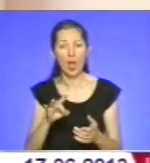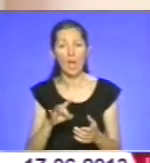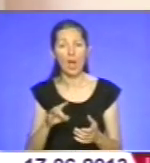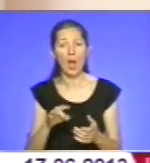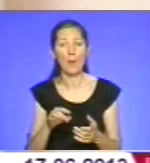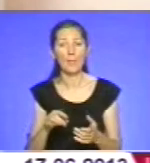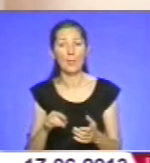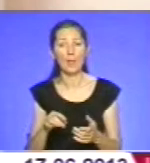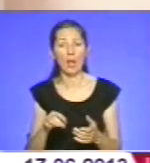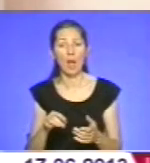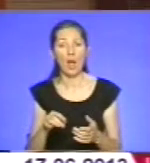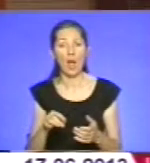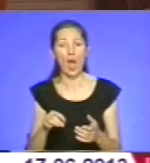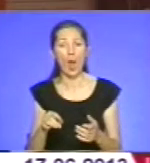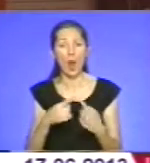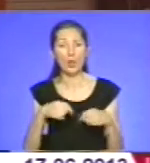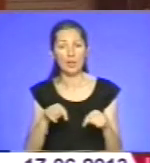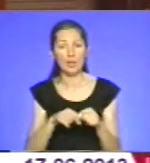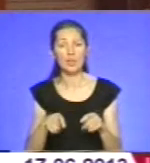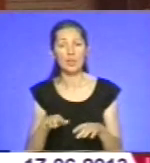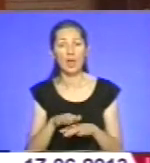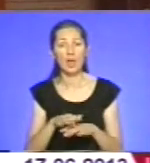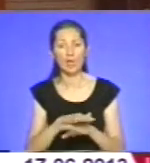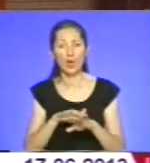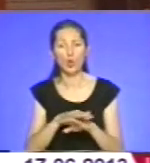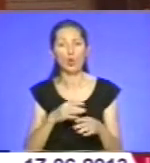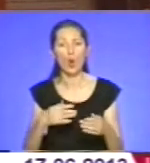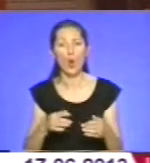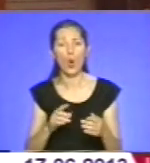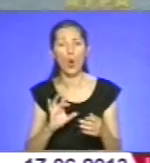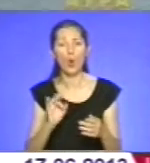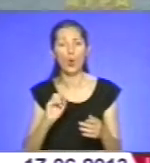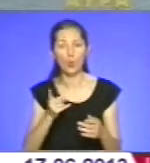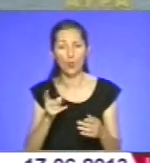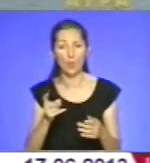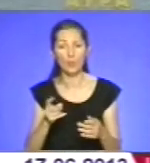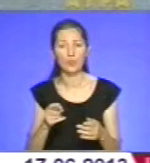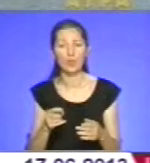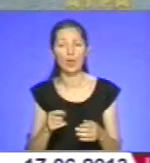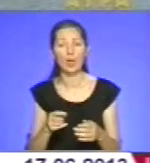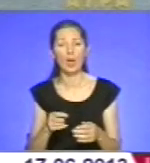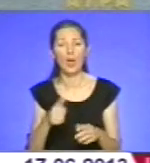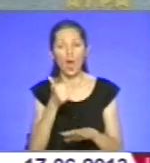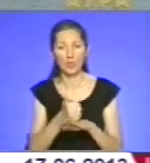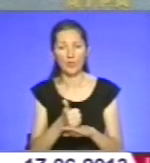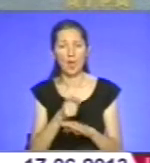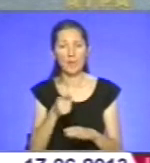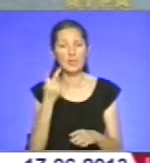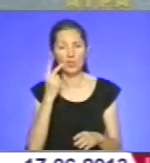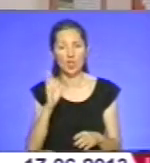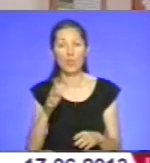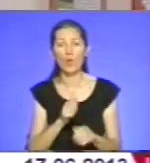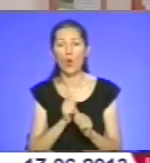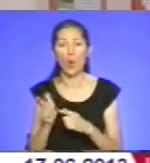близько 20 збірок поезії, прози, пісенної творчості. Та найголовніше, Георгій Петрук Попик завжди був готовим сміливо